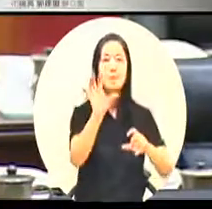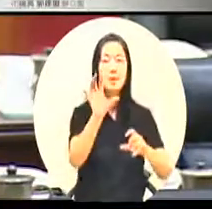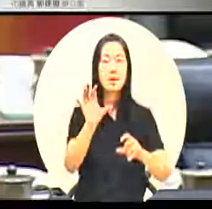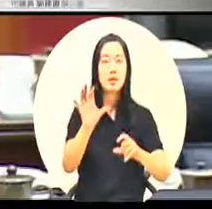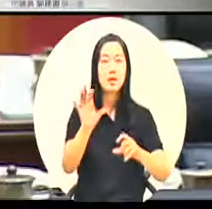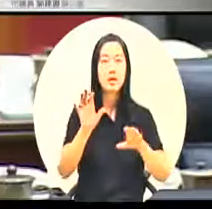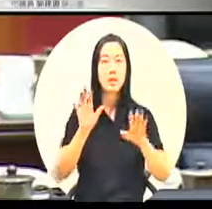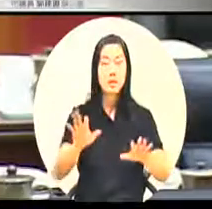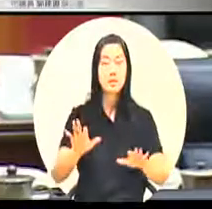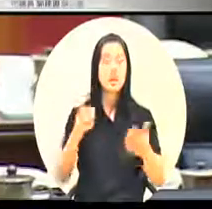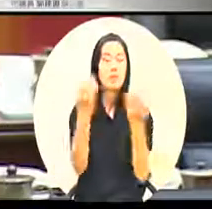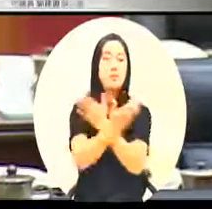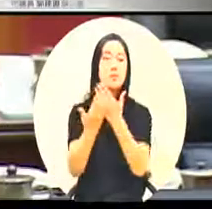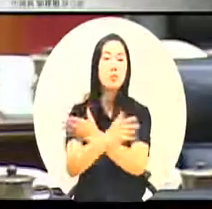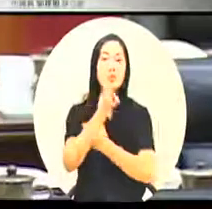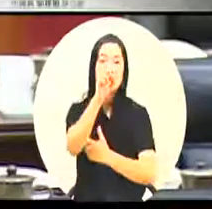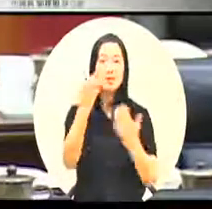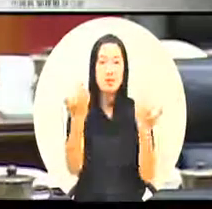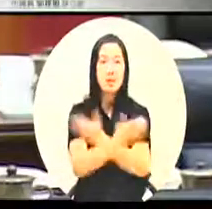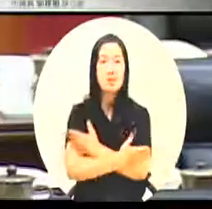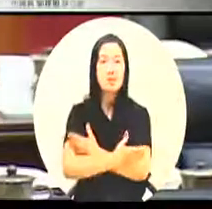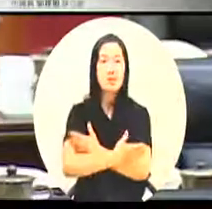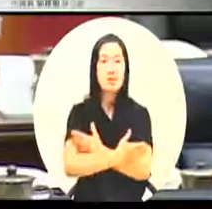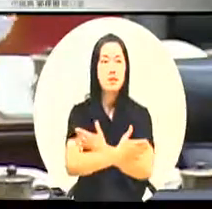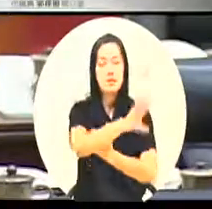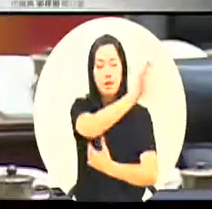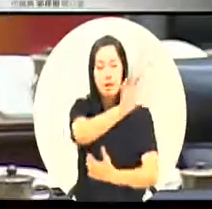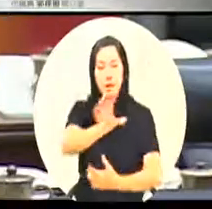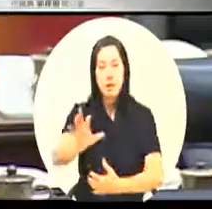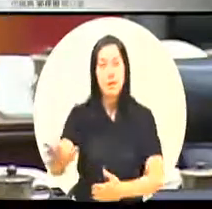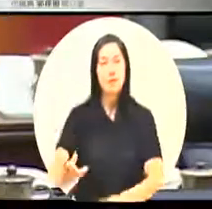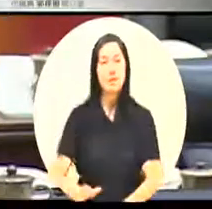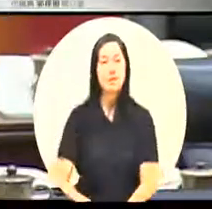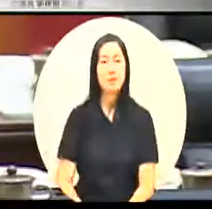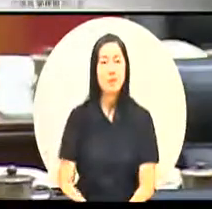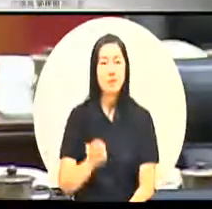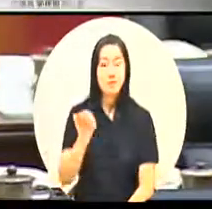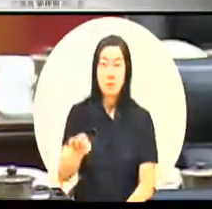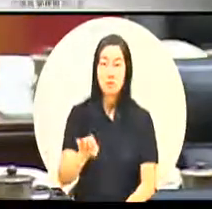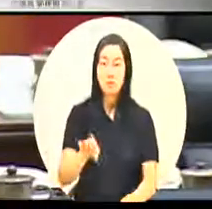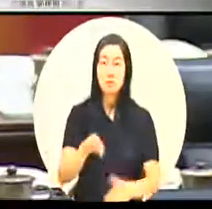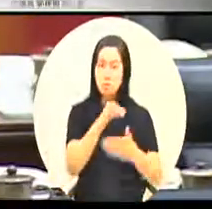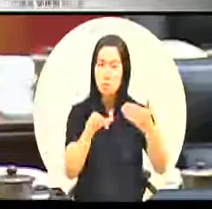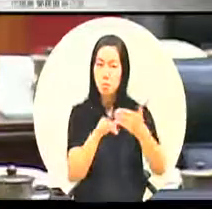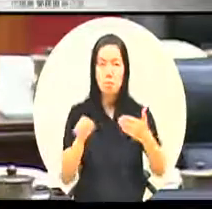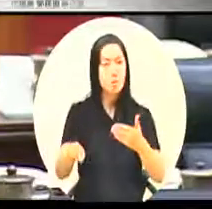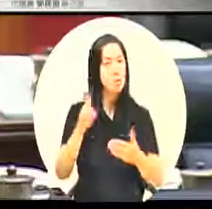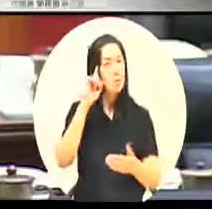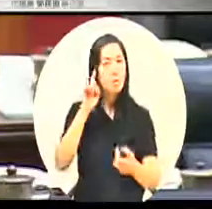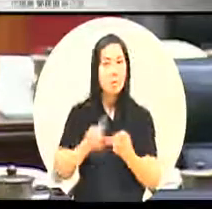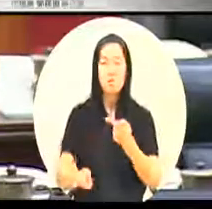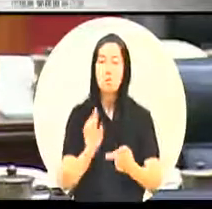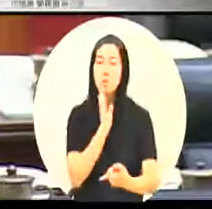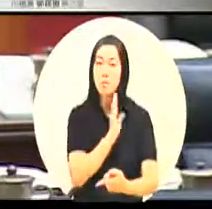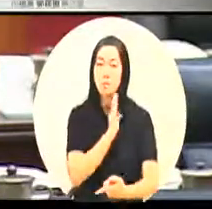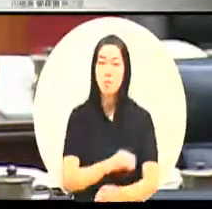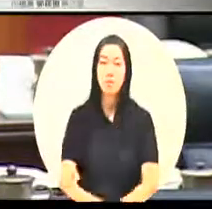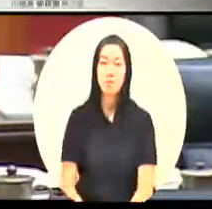换菜色，我就用这张相片甲你用落，这都会让这个机制哈打折扣。如何让好